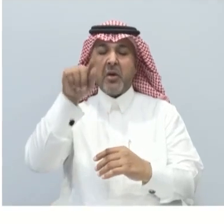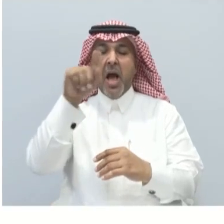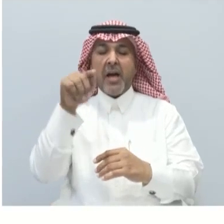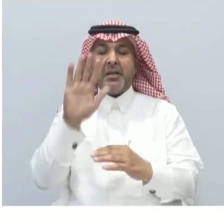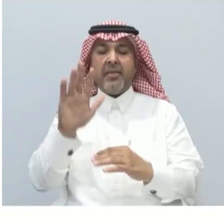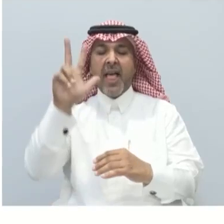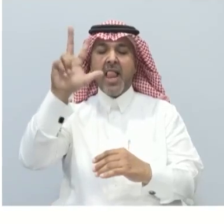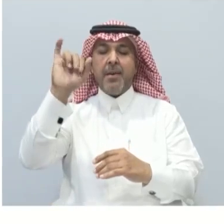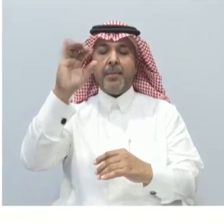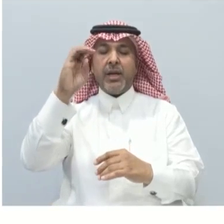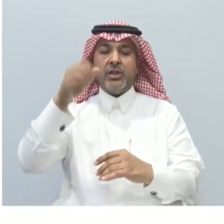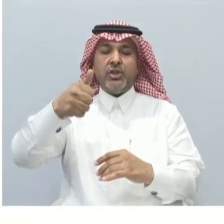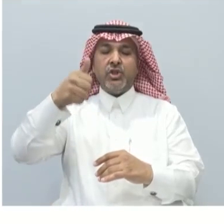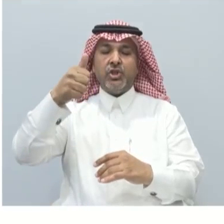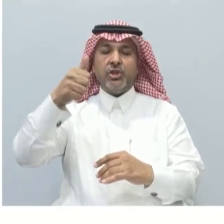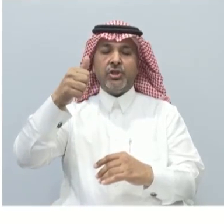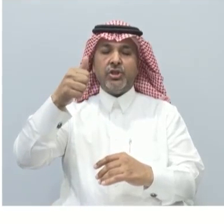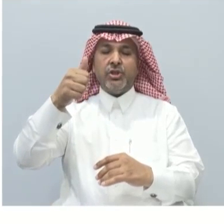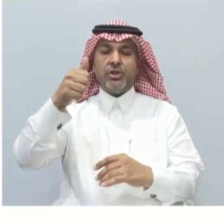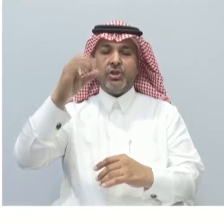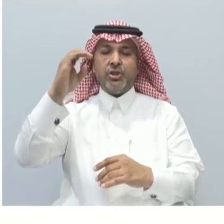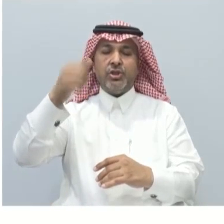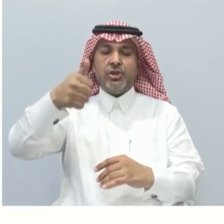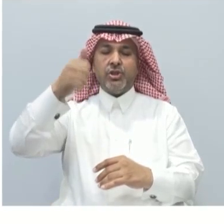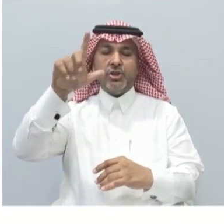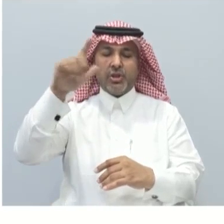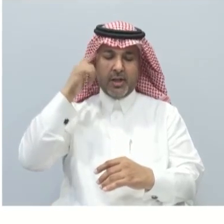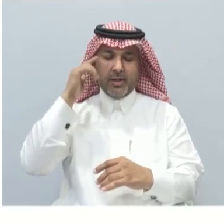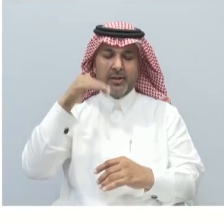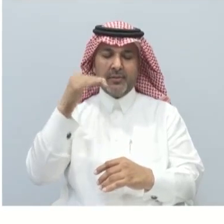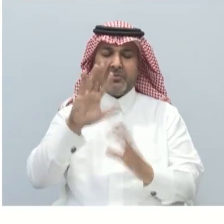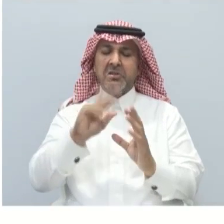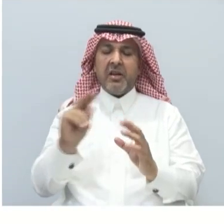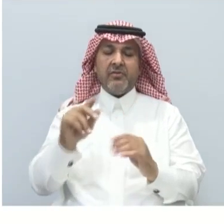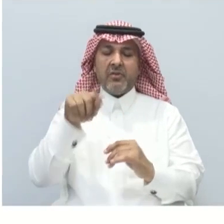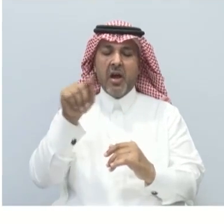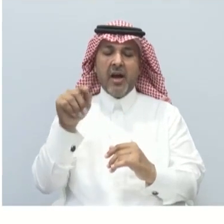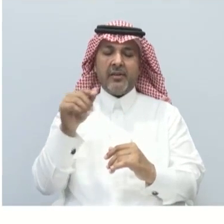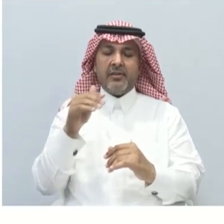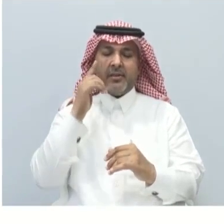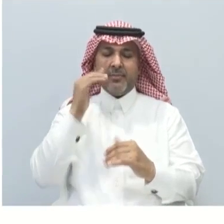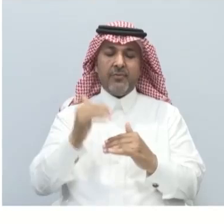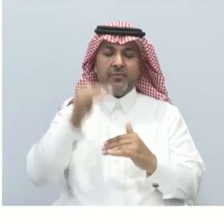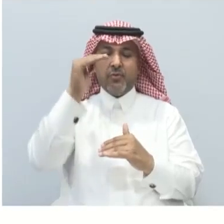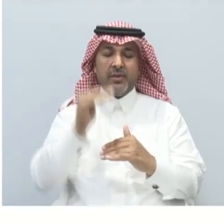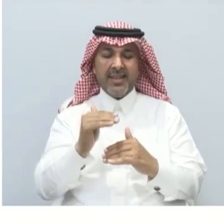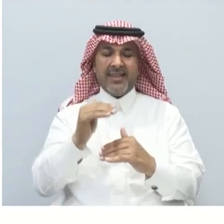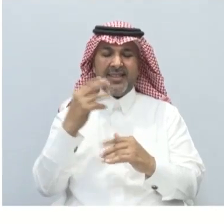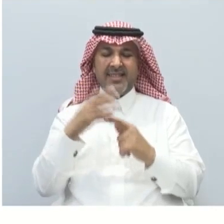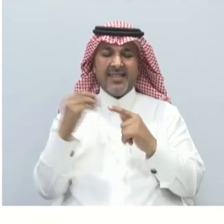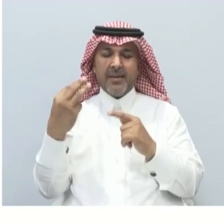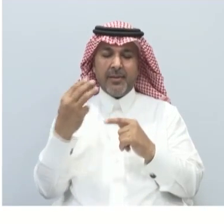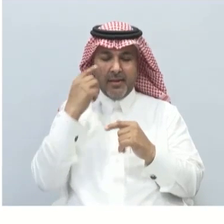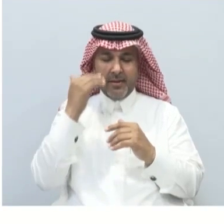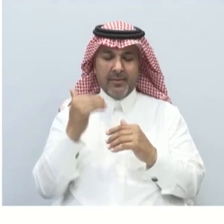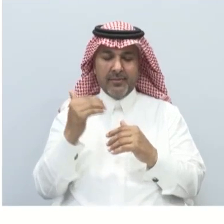ولكن المدى نزل ثلاث خطوات وصعد نزل ثلاث خطوات فبالتالي حيكون من السالب ثلاثه الى الماله